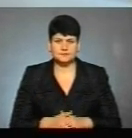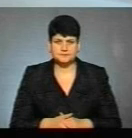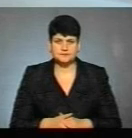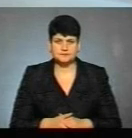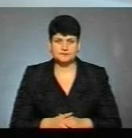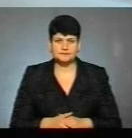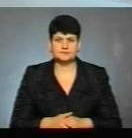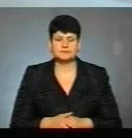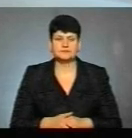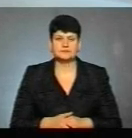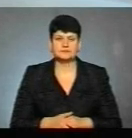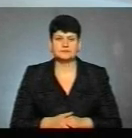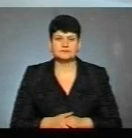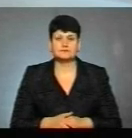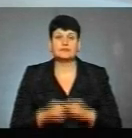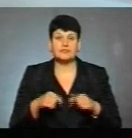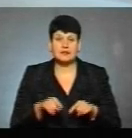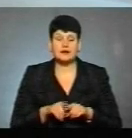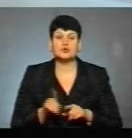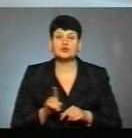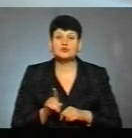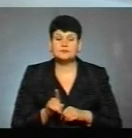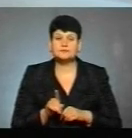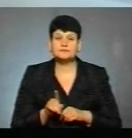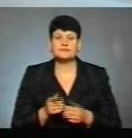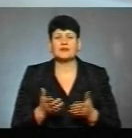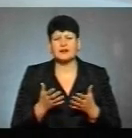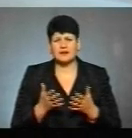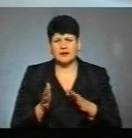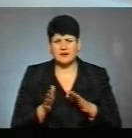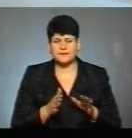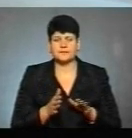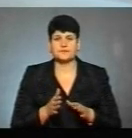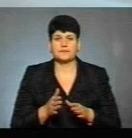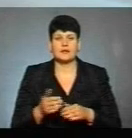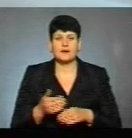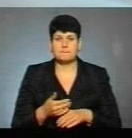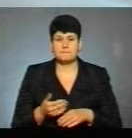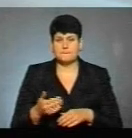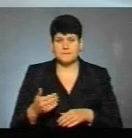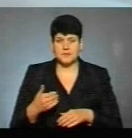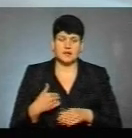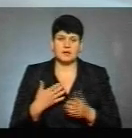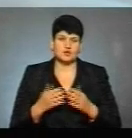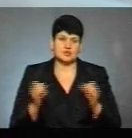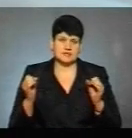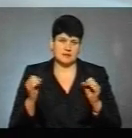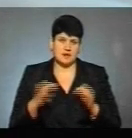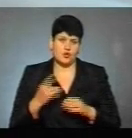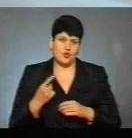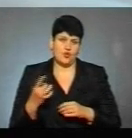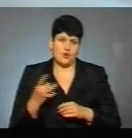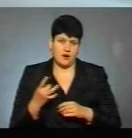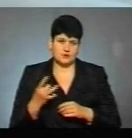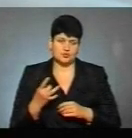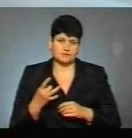От. Так що, ясно, ну, якщо ми тоді зібралися одного разу вже